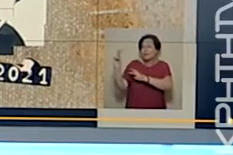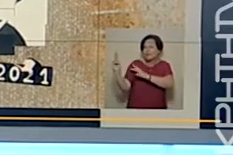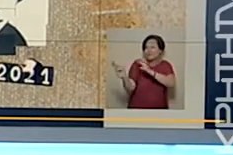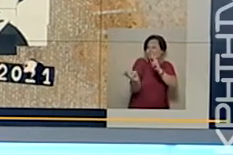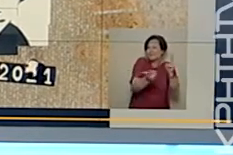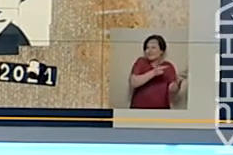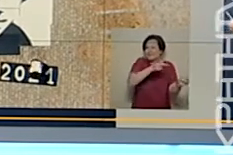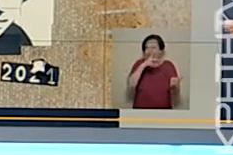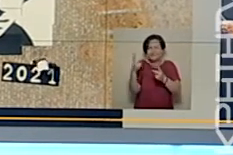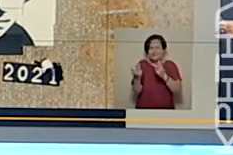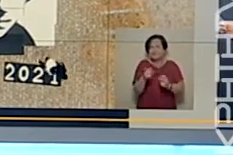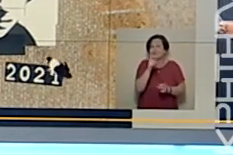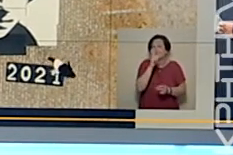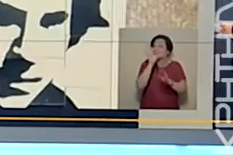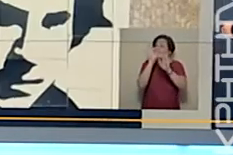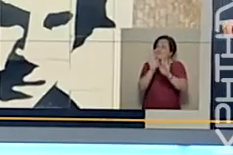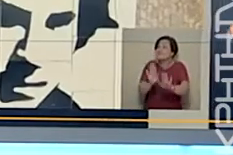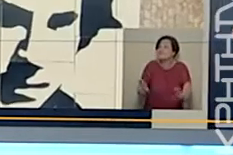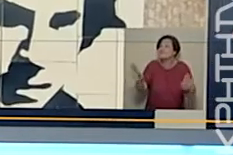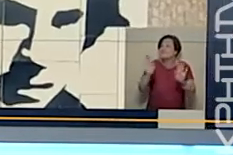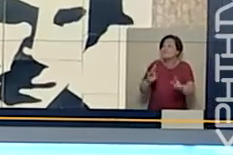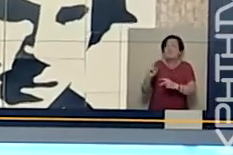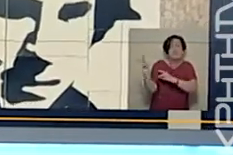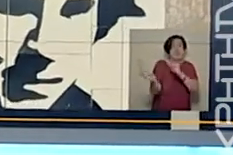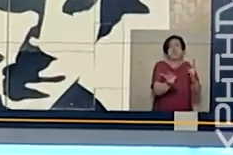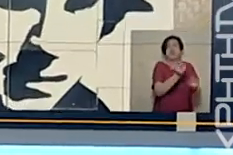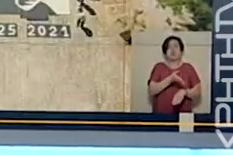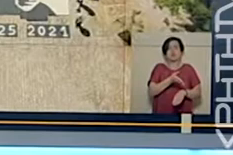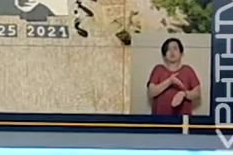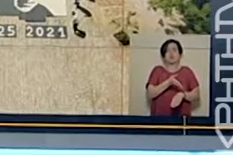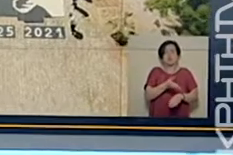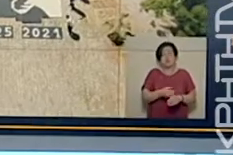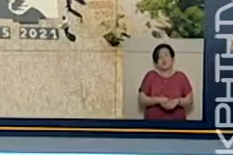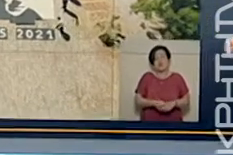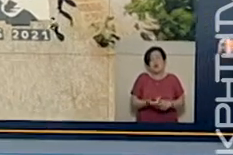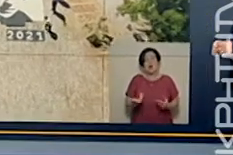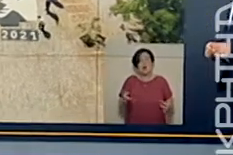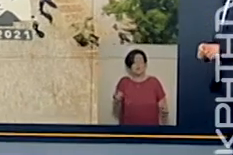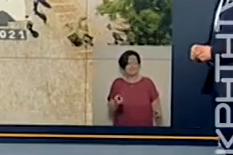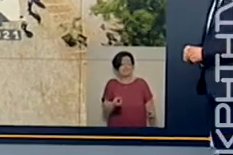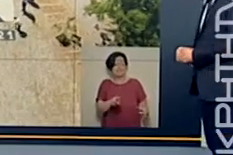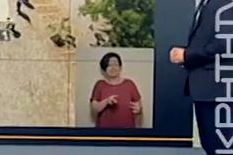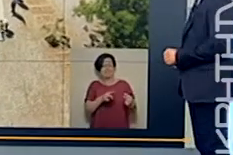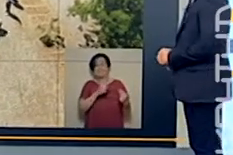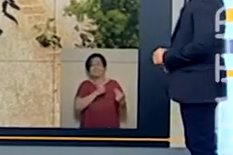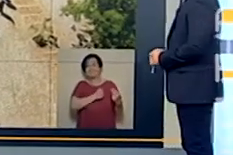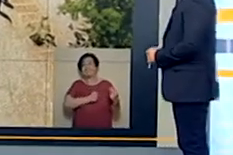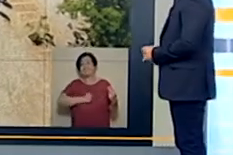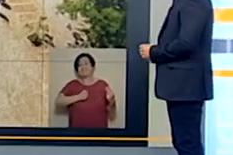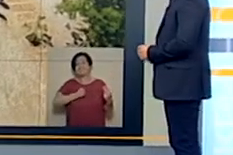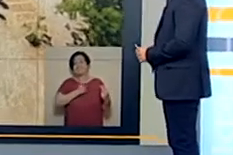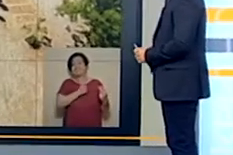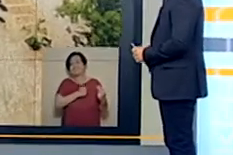προσωπικό. Έγιναν διορισμοί πριν 2 χρόνια. Στελεχώθηκε το σχολείο, γιατί μέχρι τότε είχαμε μόνο αναπληρωτές και πολλές φορές 1